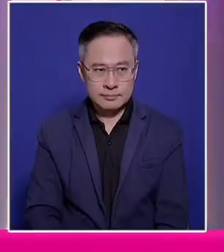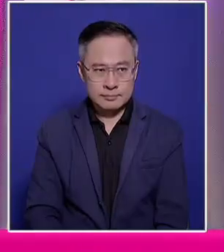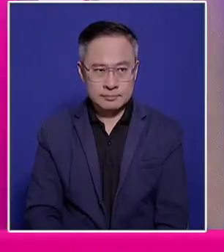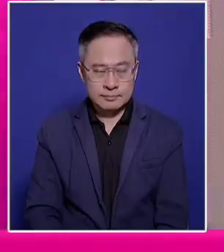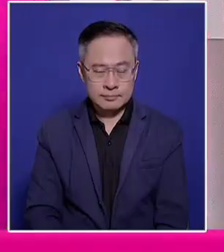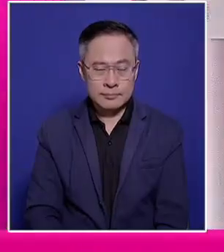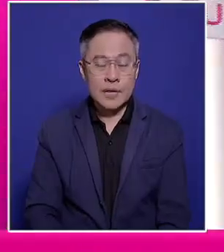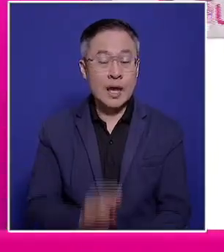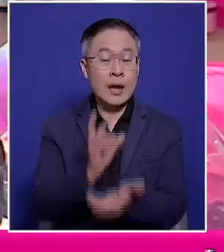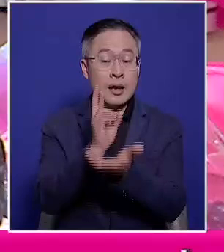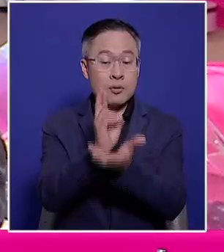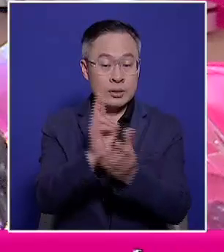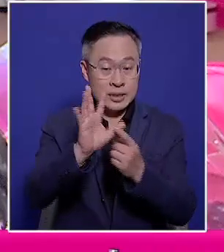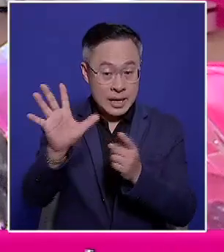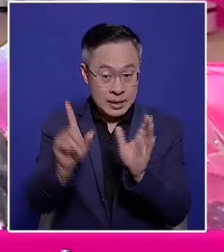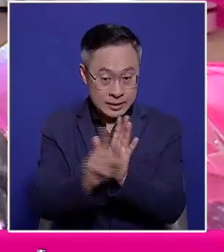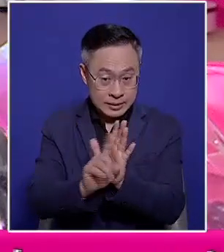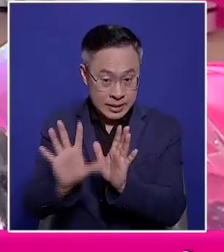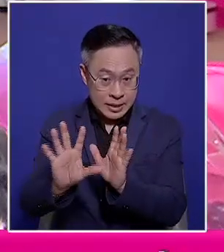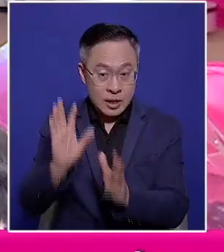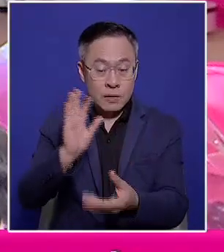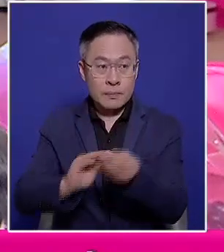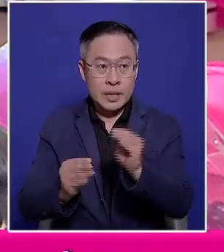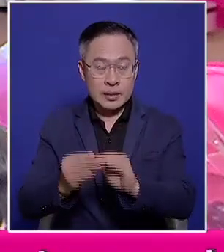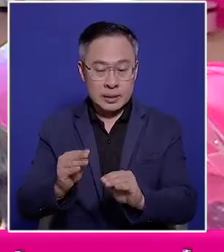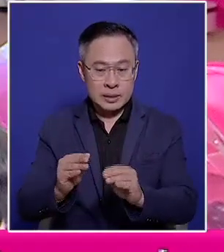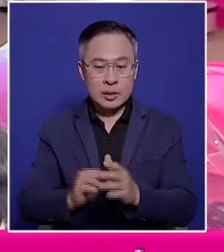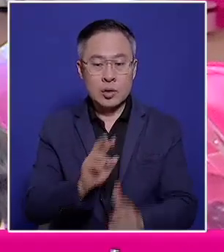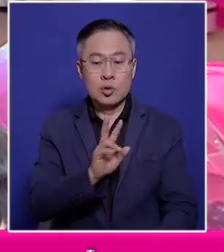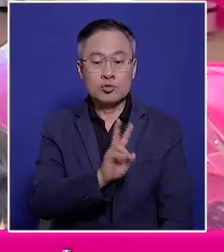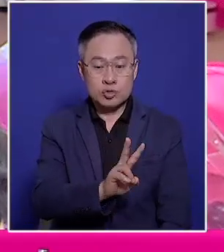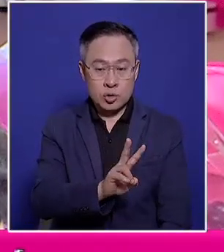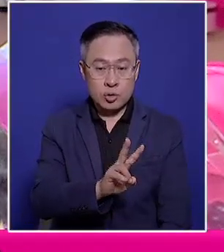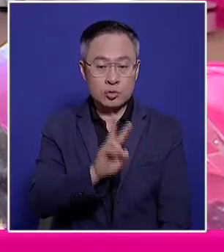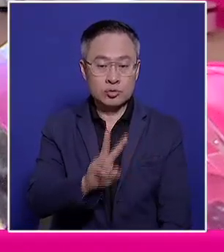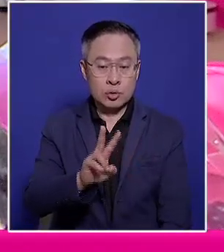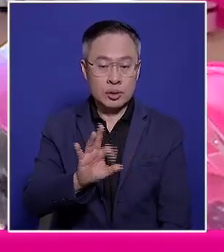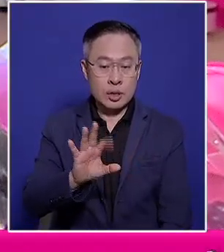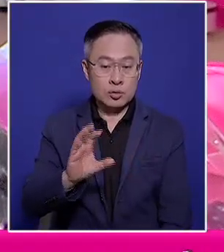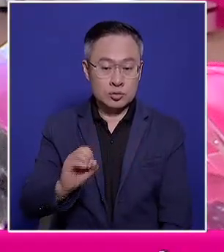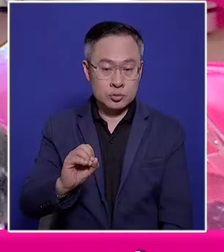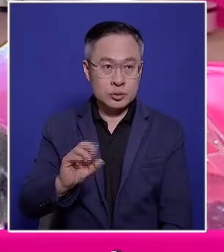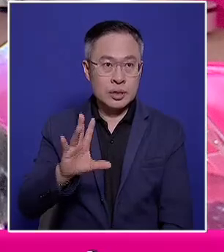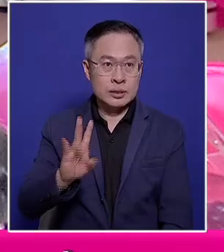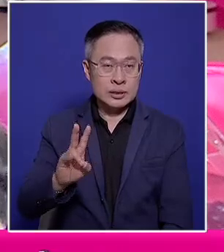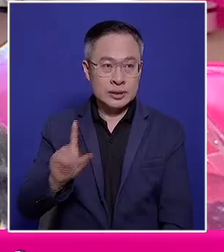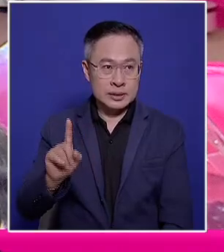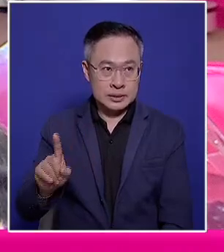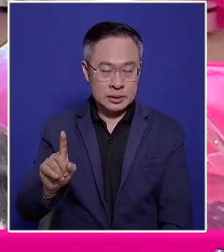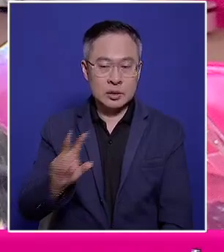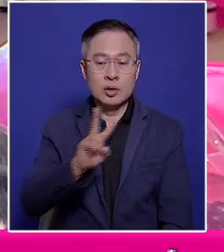อันดับที่5หมุนครั้งที่5เลขที่ออก2 290